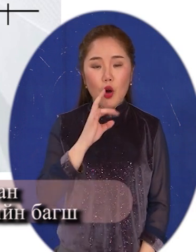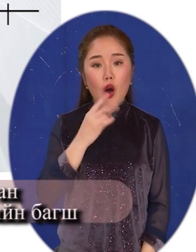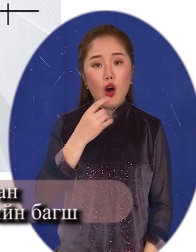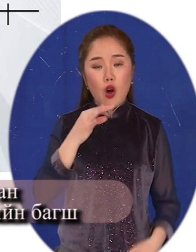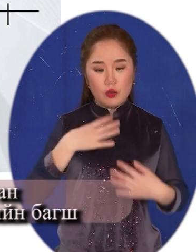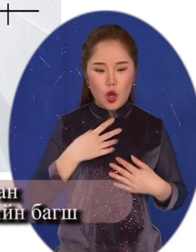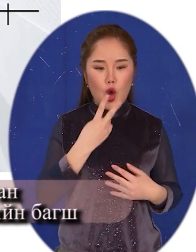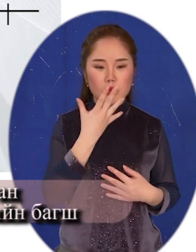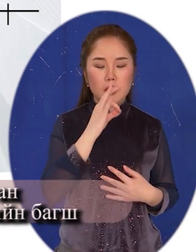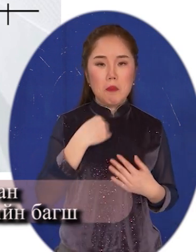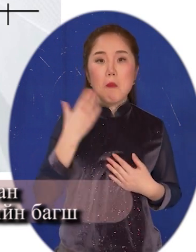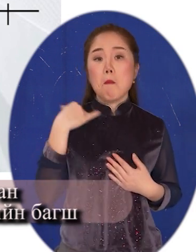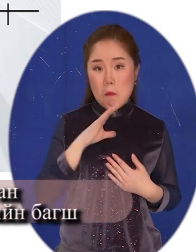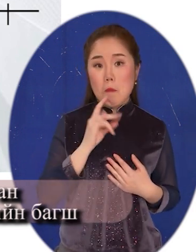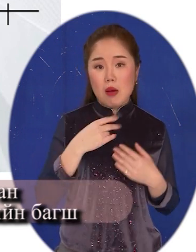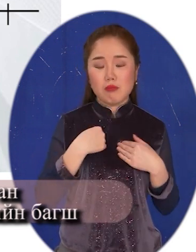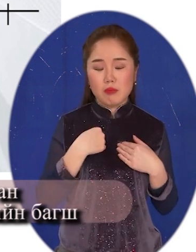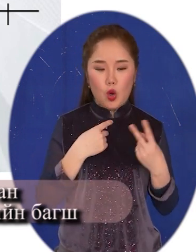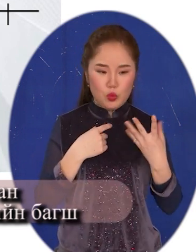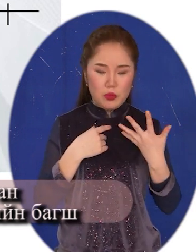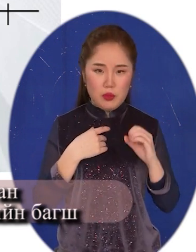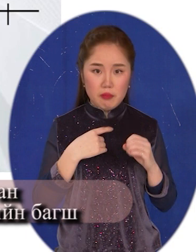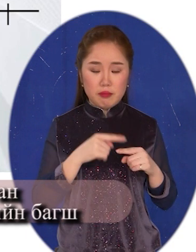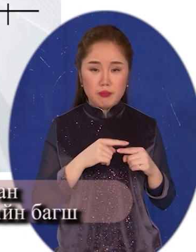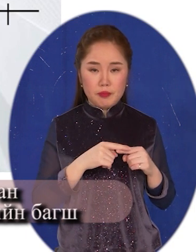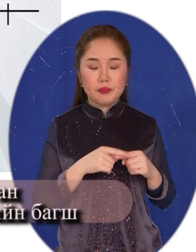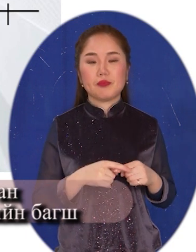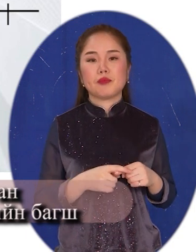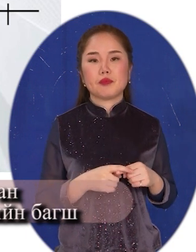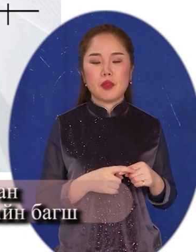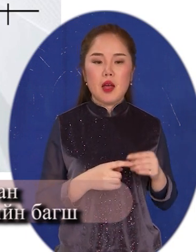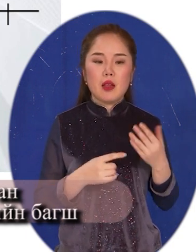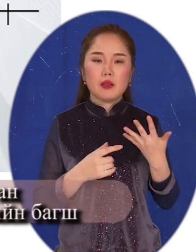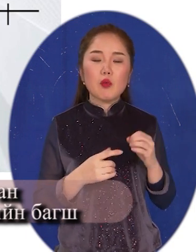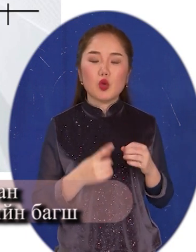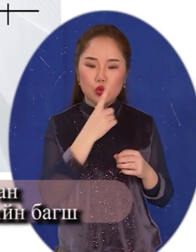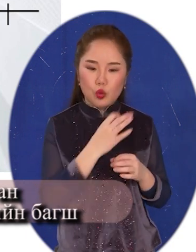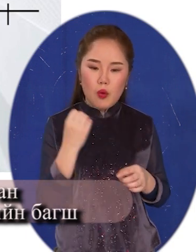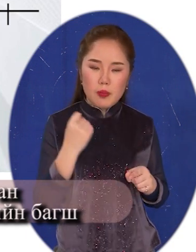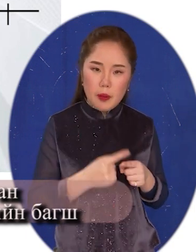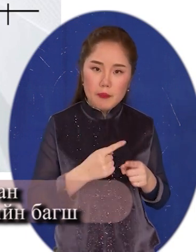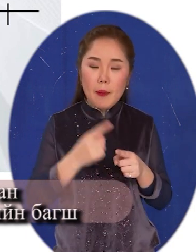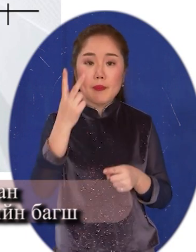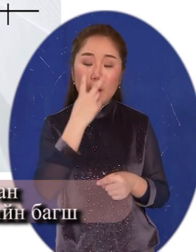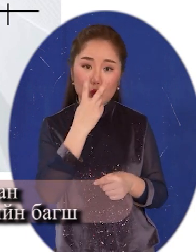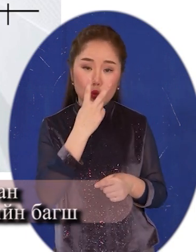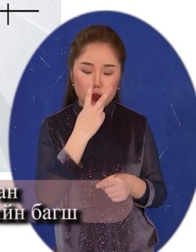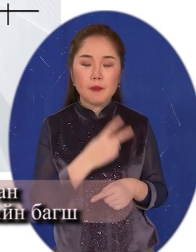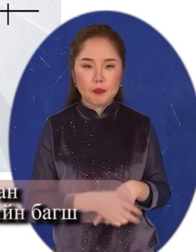Коңкурда 250 төгрүк бар болатын. Биз 250-ге 100-100ден косайык.